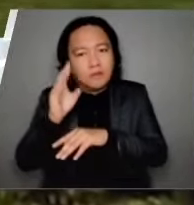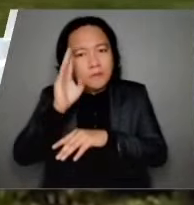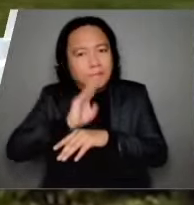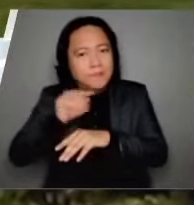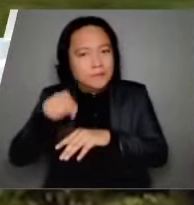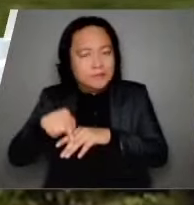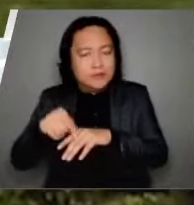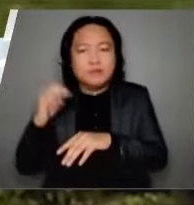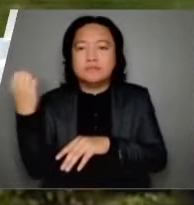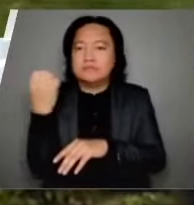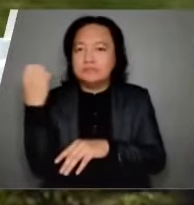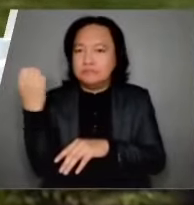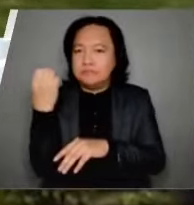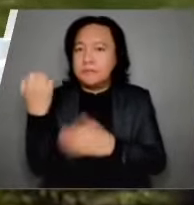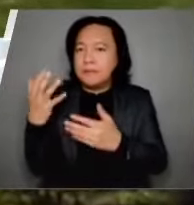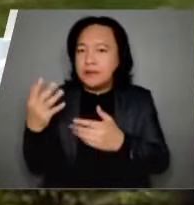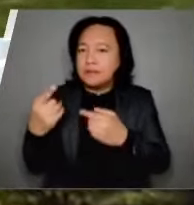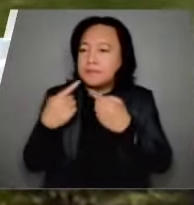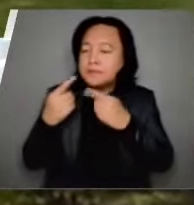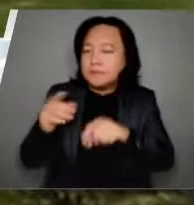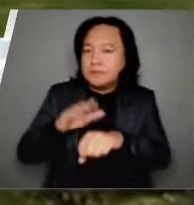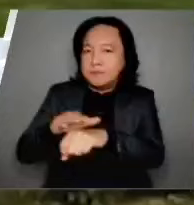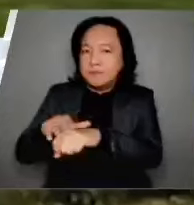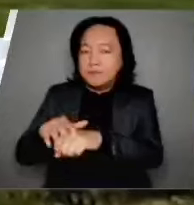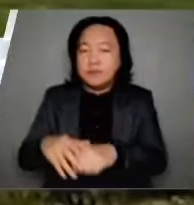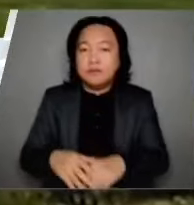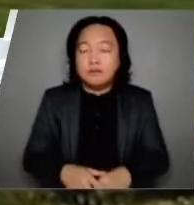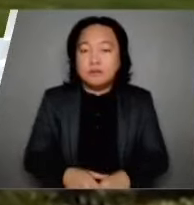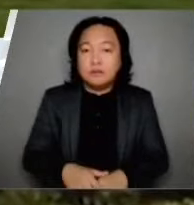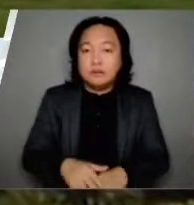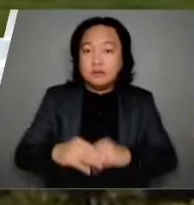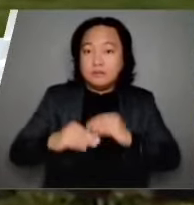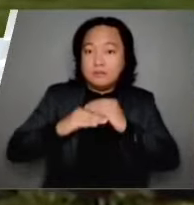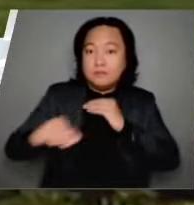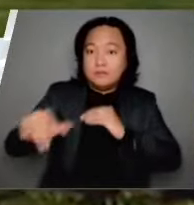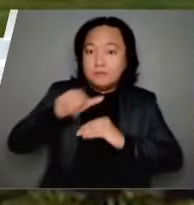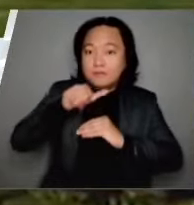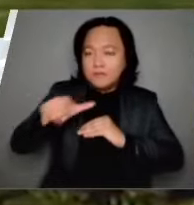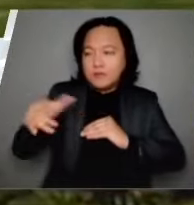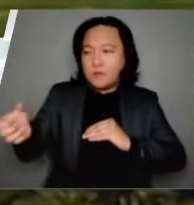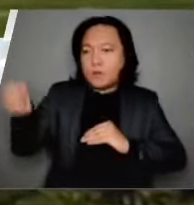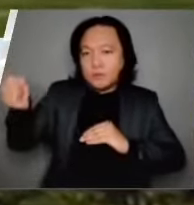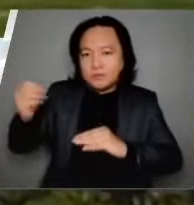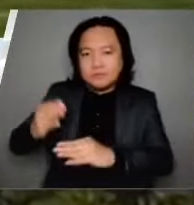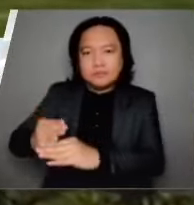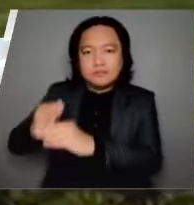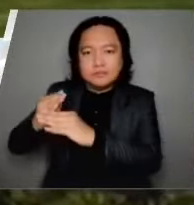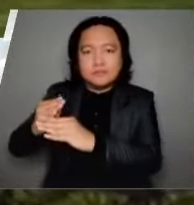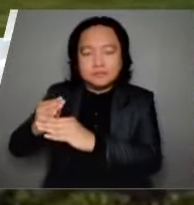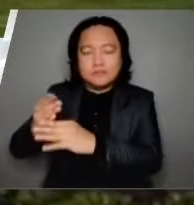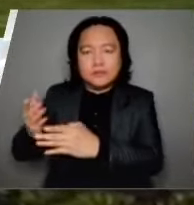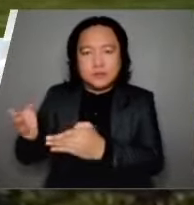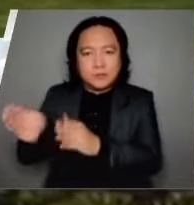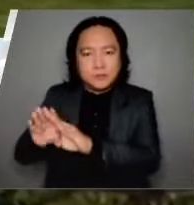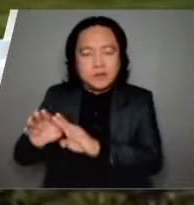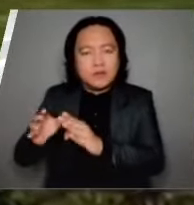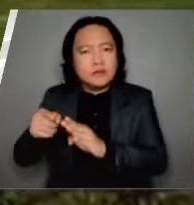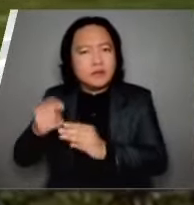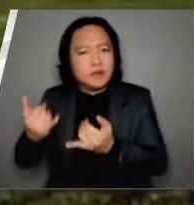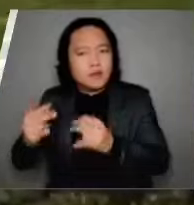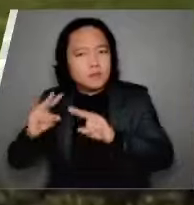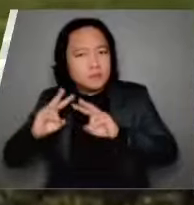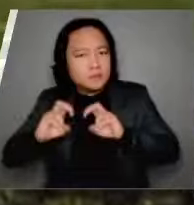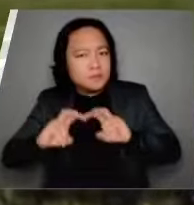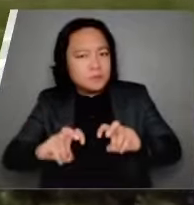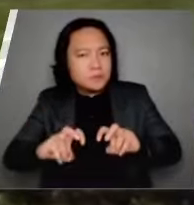landing. Isinara muna ang runway kung saan ito lumapag at nakikipag-ugnayan na raw sa mga investigador ang cargo company